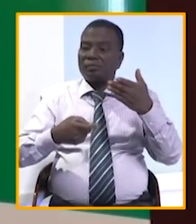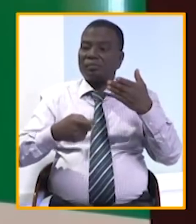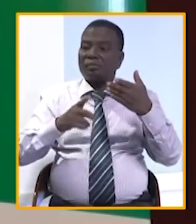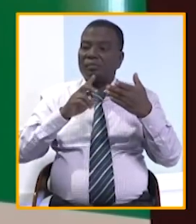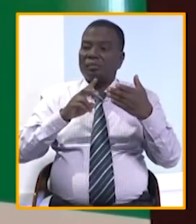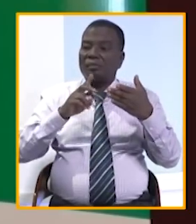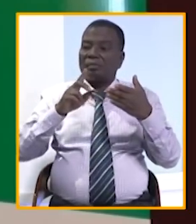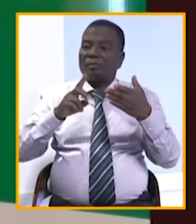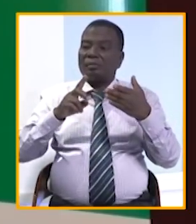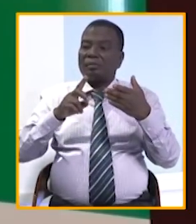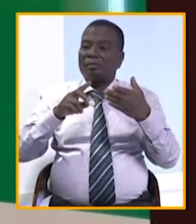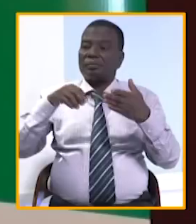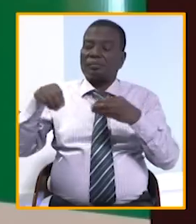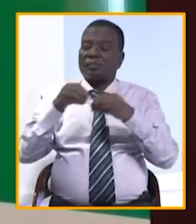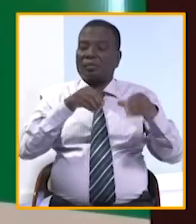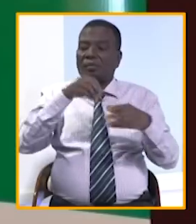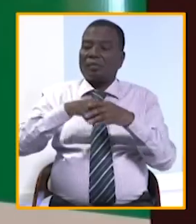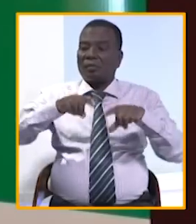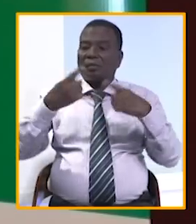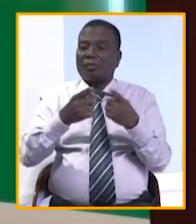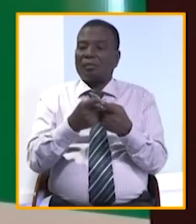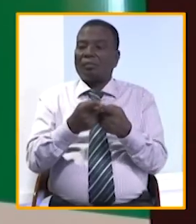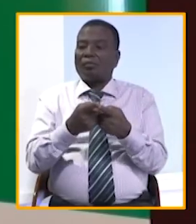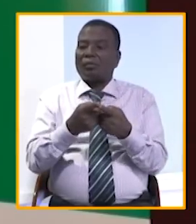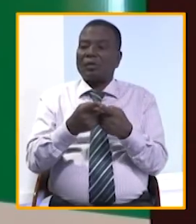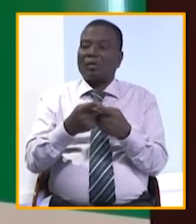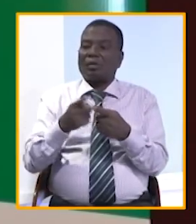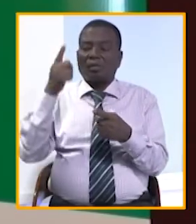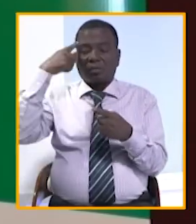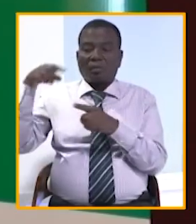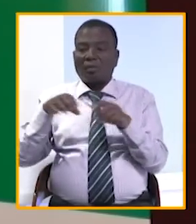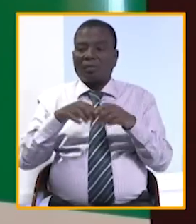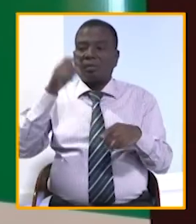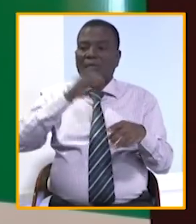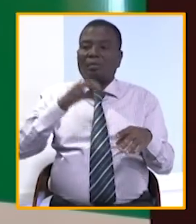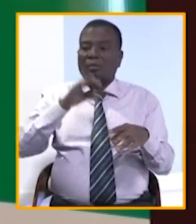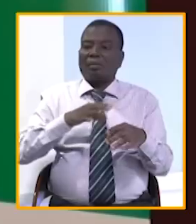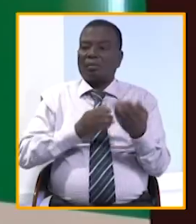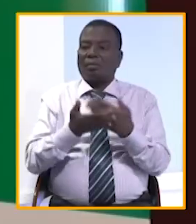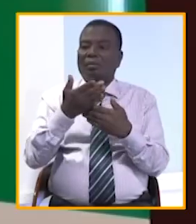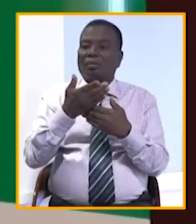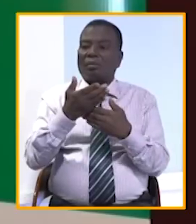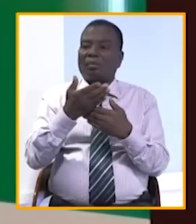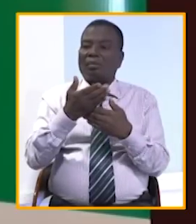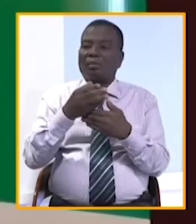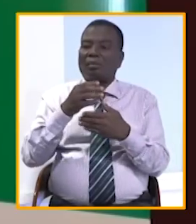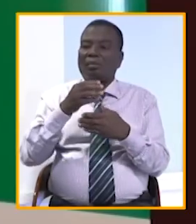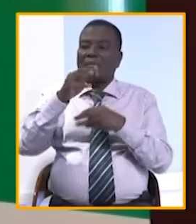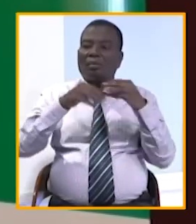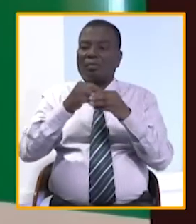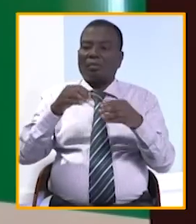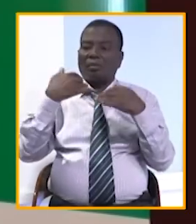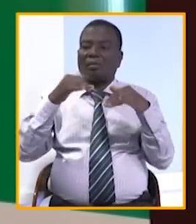soit en les mettant dans d'autres catégories, des taxations inférieures, pour tenir compte des besoins exprimés par le monde